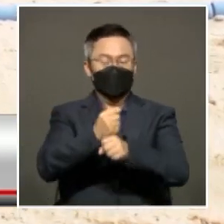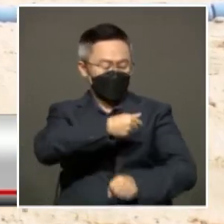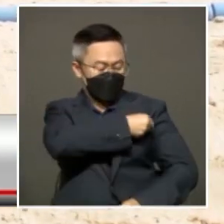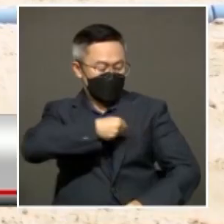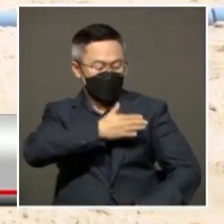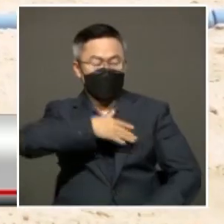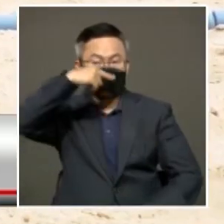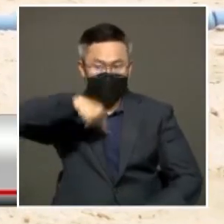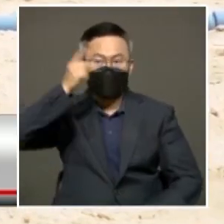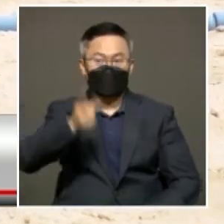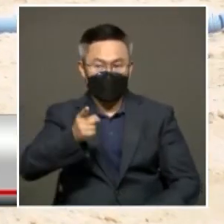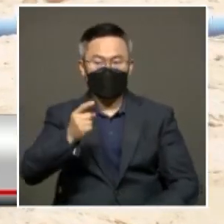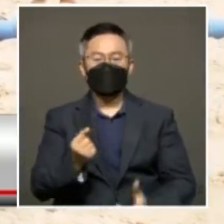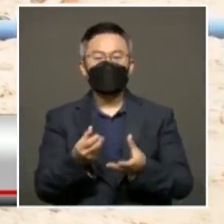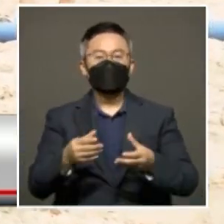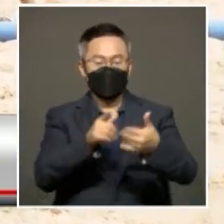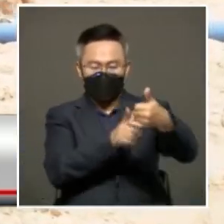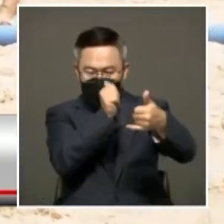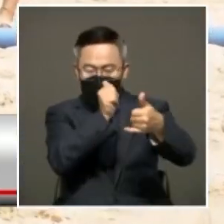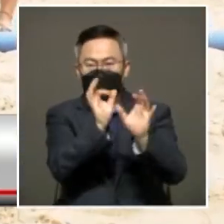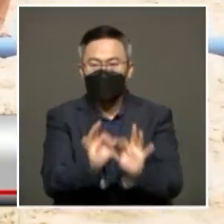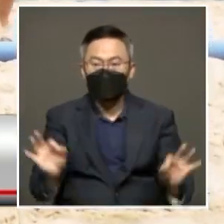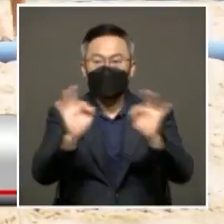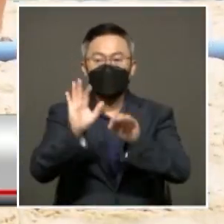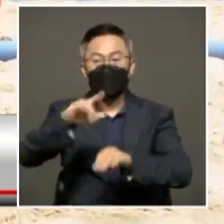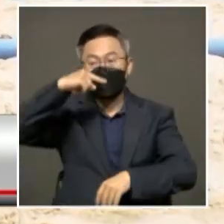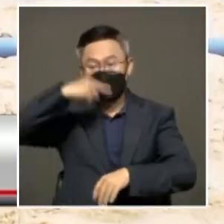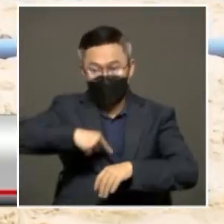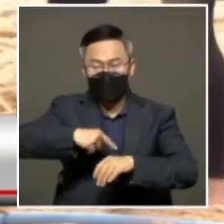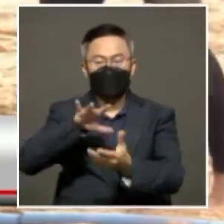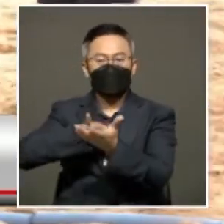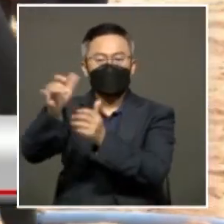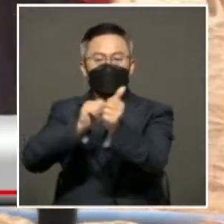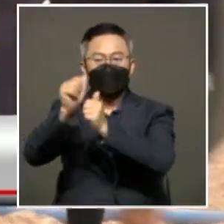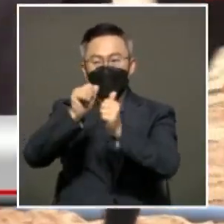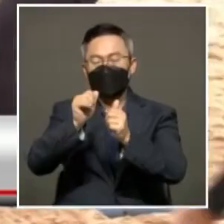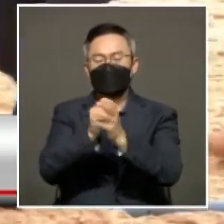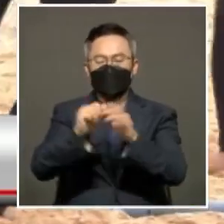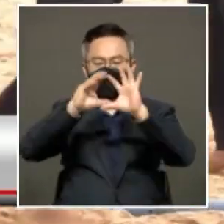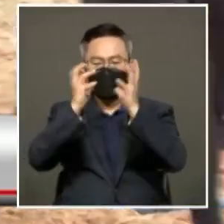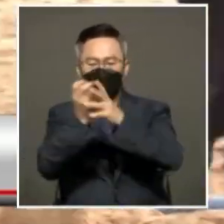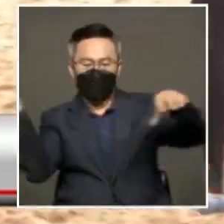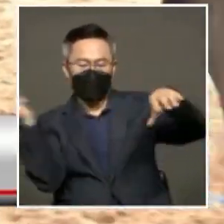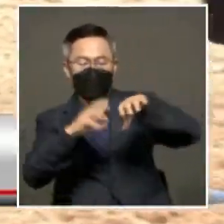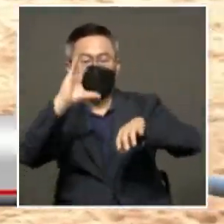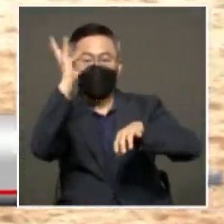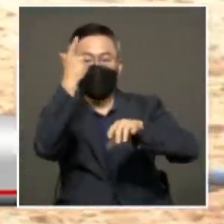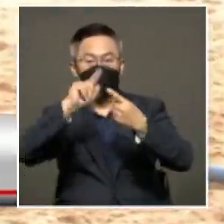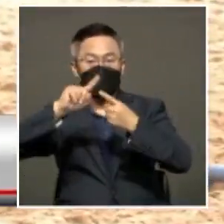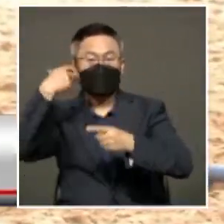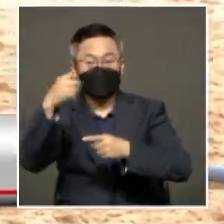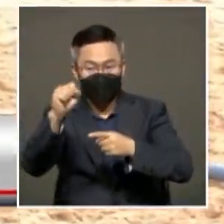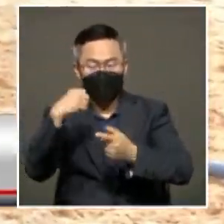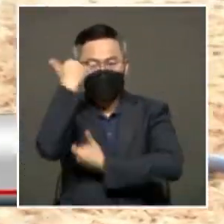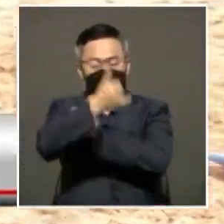าดแต่ยังเป็นกำลังสำคัญของทีมชาติไทยที่กำลังจะเข้าร่วมในศึกแฮนด์บอลชายหาดชิงแชมป์โลกครั้งที่10ที่เมืองครีตประเทศ